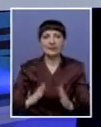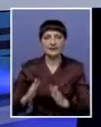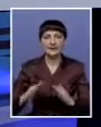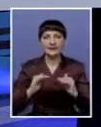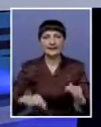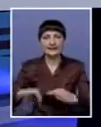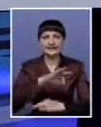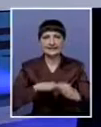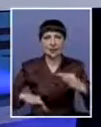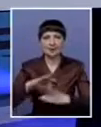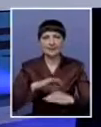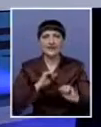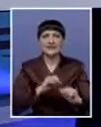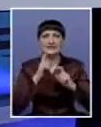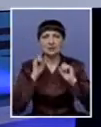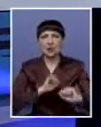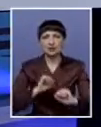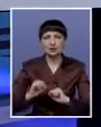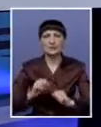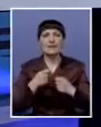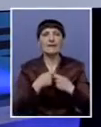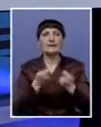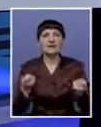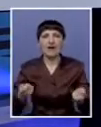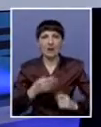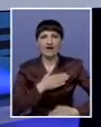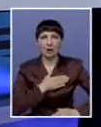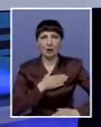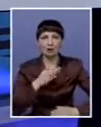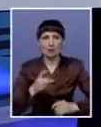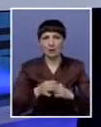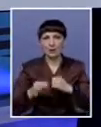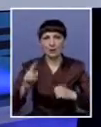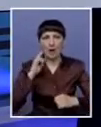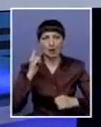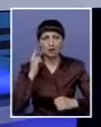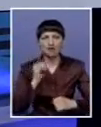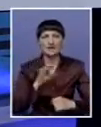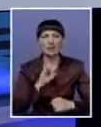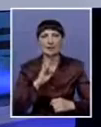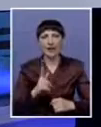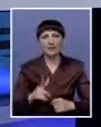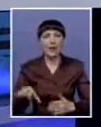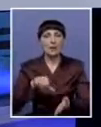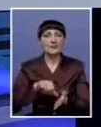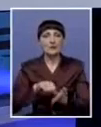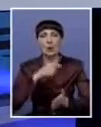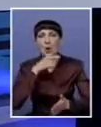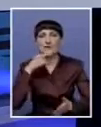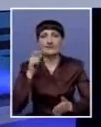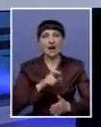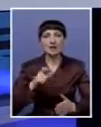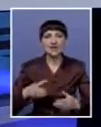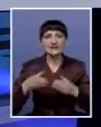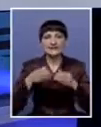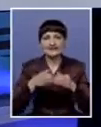дома. Средства защиты раздавали волонтеры городского молодежного крыла «Жас-Отан». В общей сложности представители российского гражданского